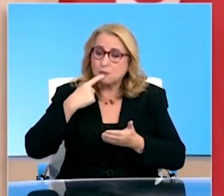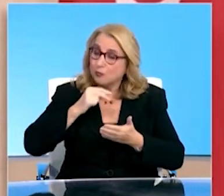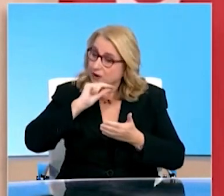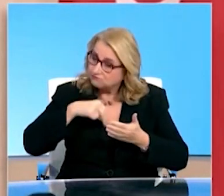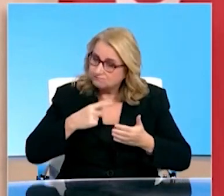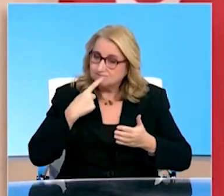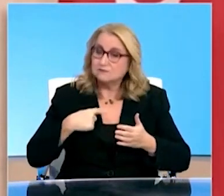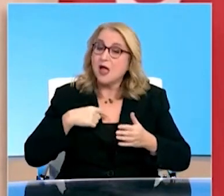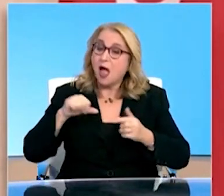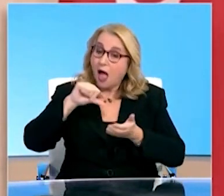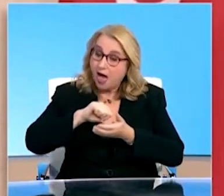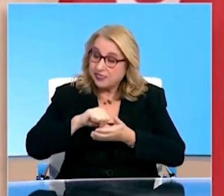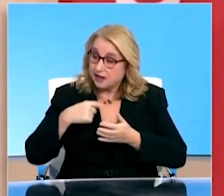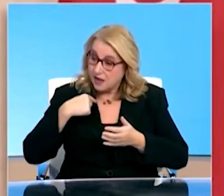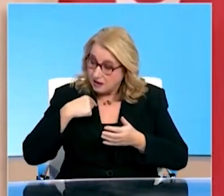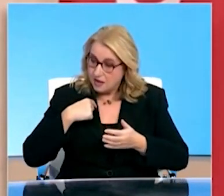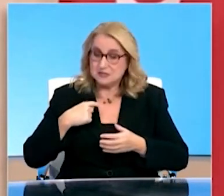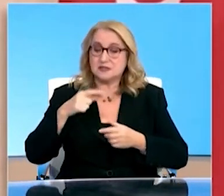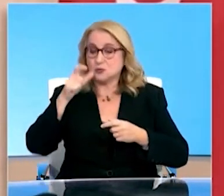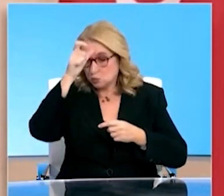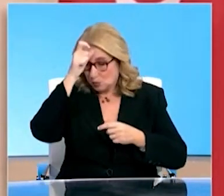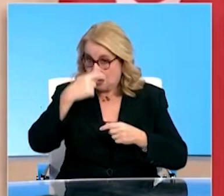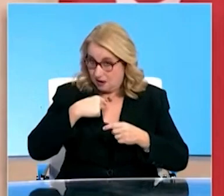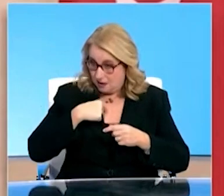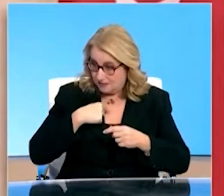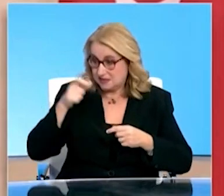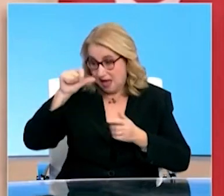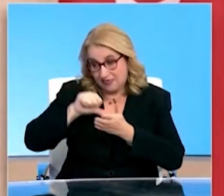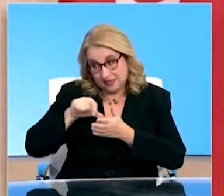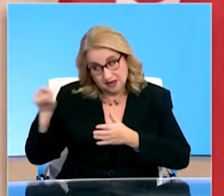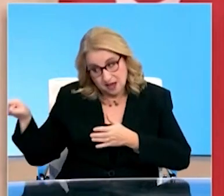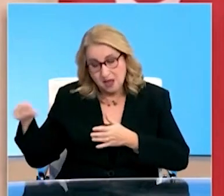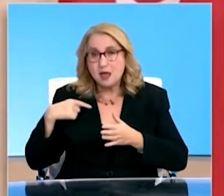καλής γειτονίας βεβαιώσαμε τη βούλησή μας για ανάπτυξη των σχέσεών μας.